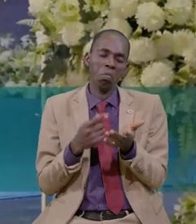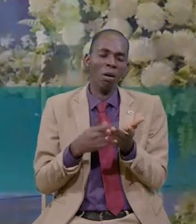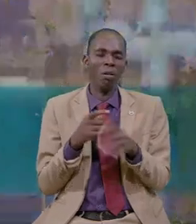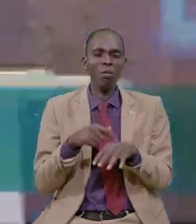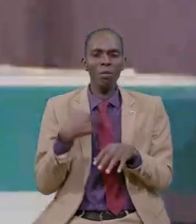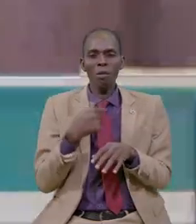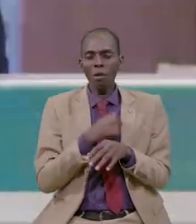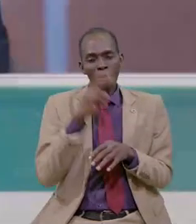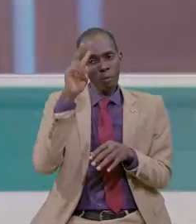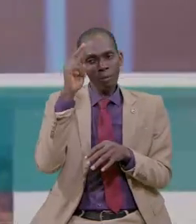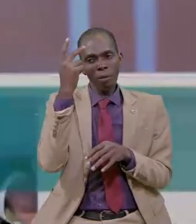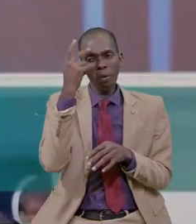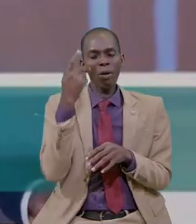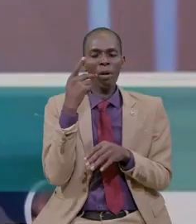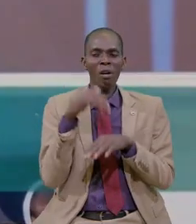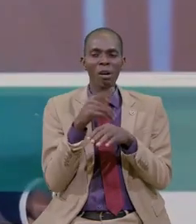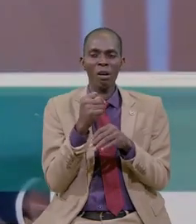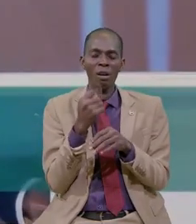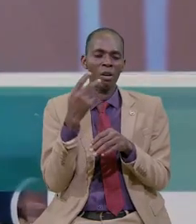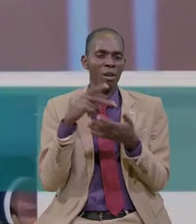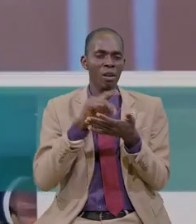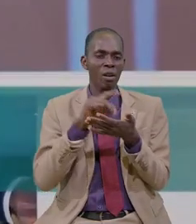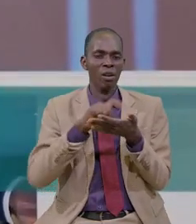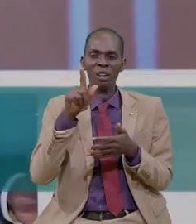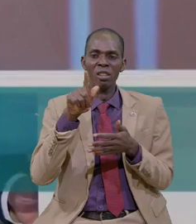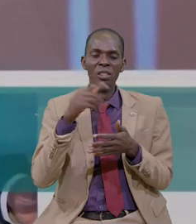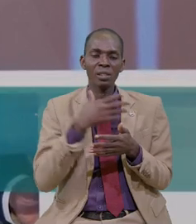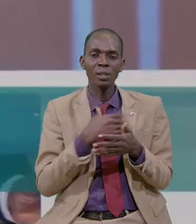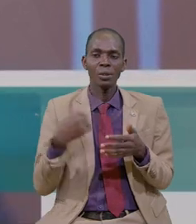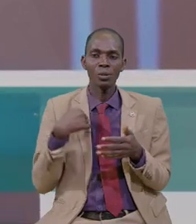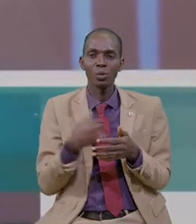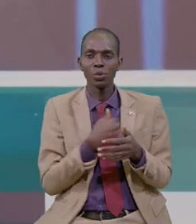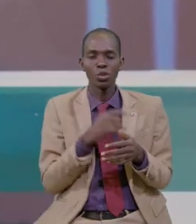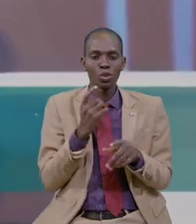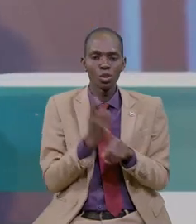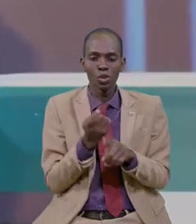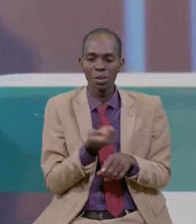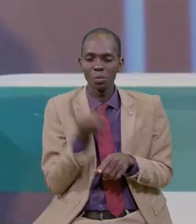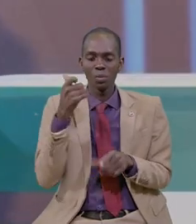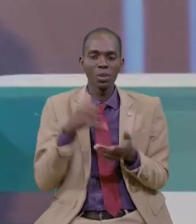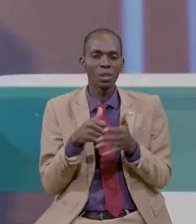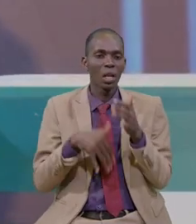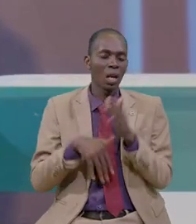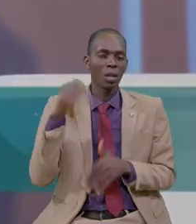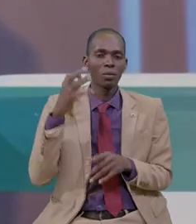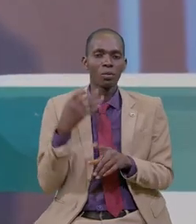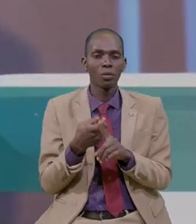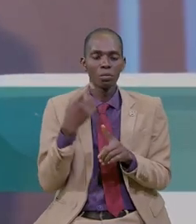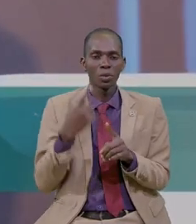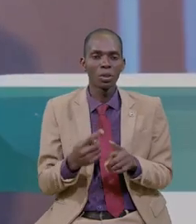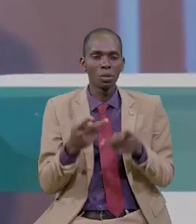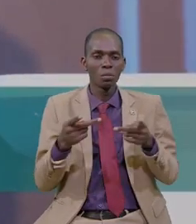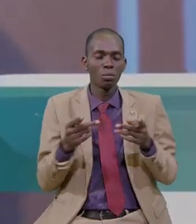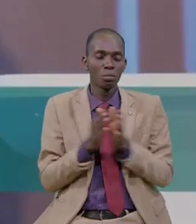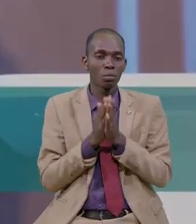parfois nous comprenons mal. Nous regardons le verset 21 et nous sautons ça du chapitre et nous